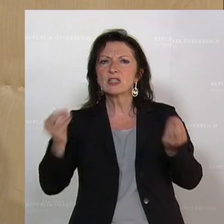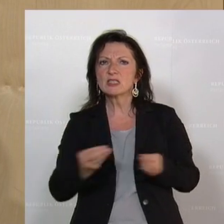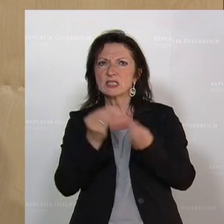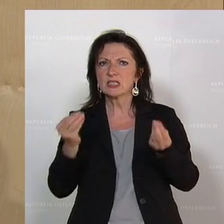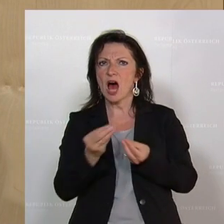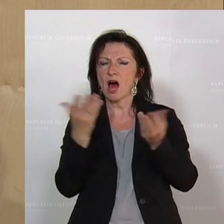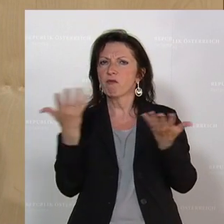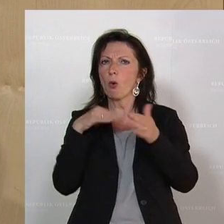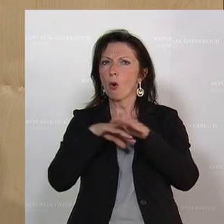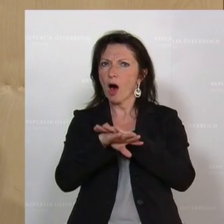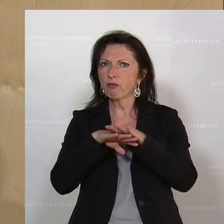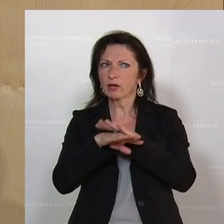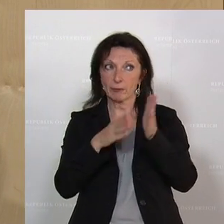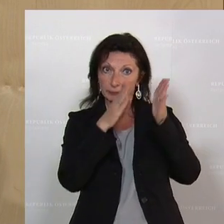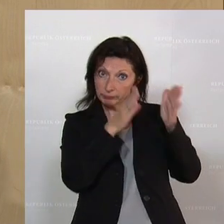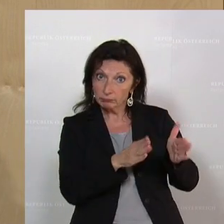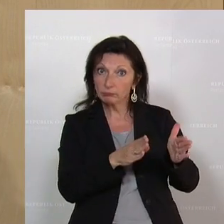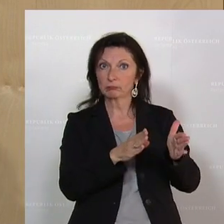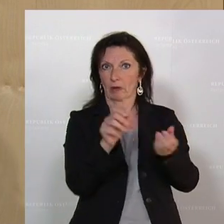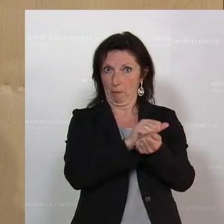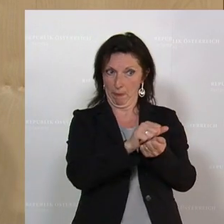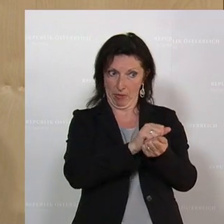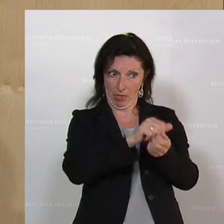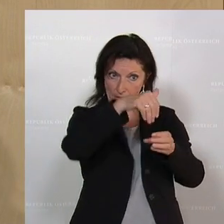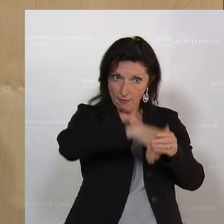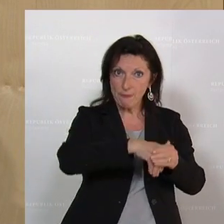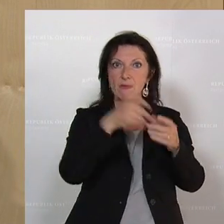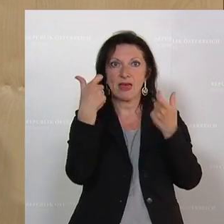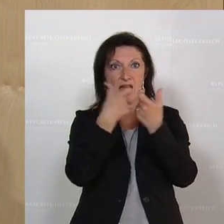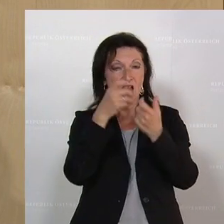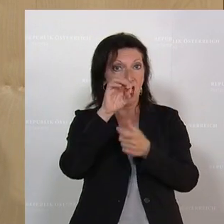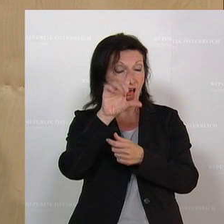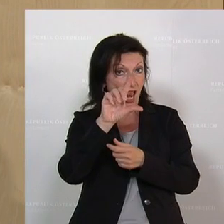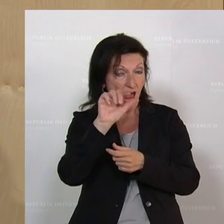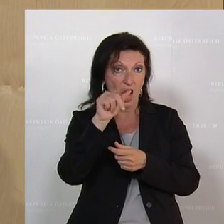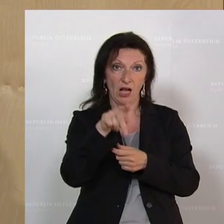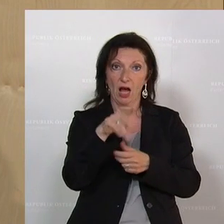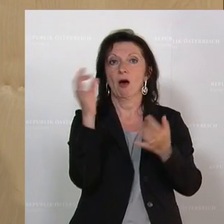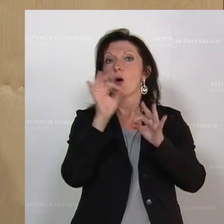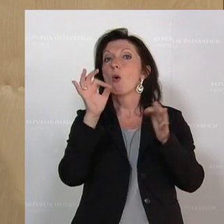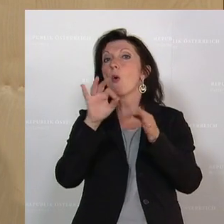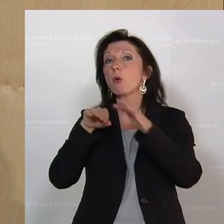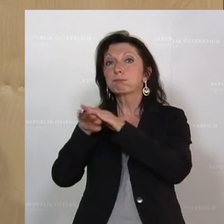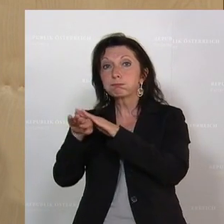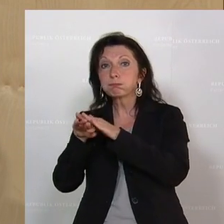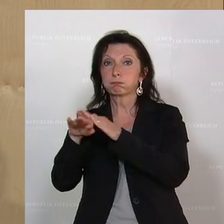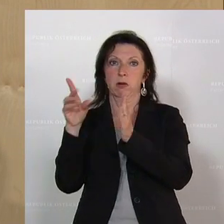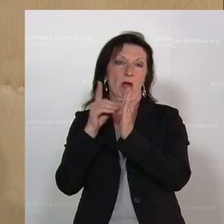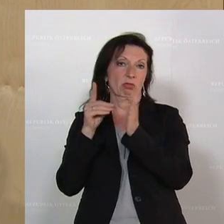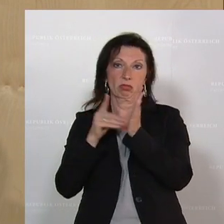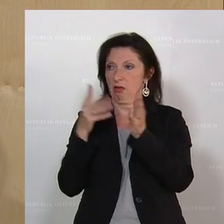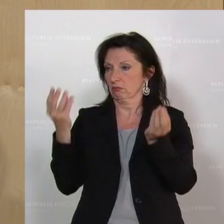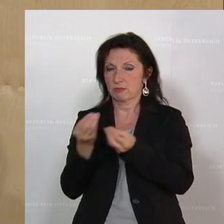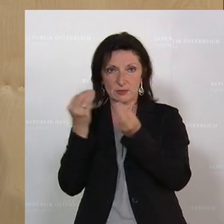Regel entweder in entsprechend gekennzeichneter Papierform, elektronisch im ELAG oder in für die Archivierung aufbereiteten